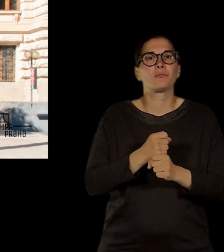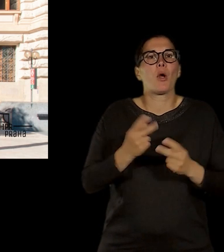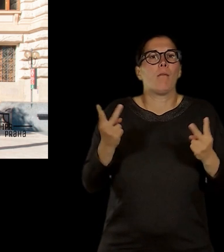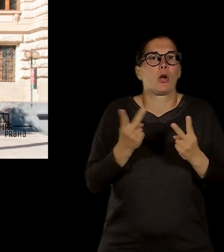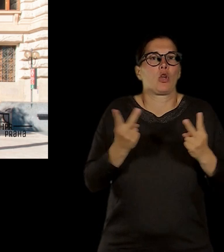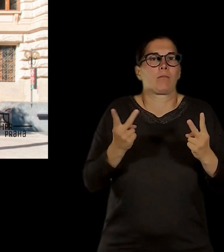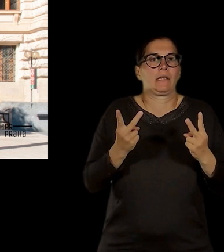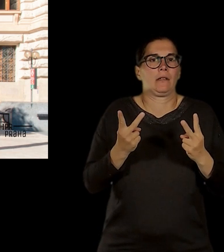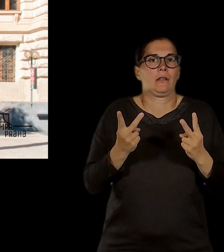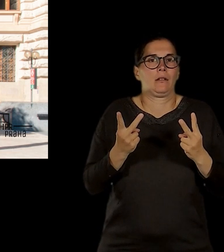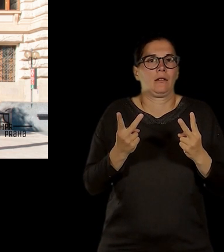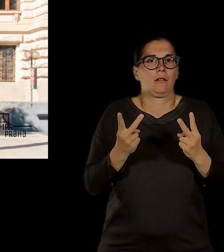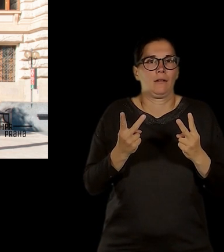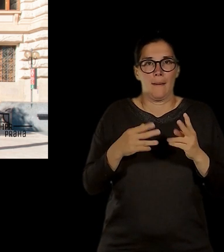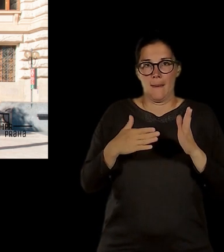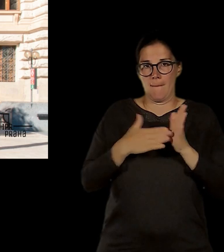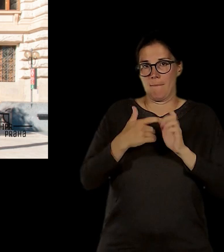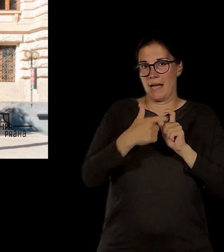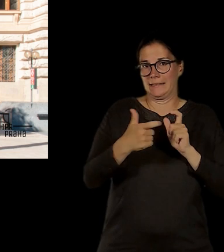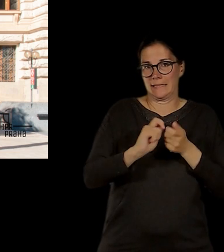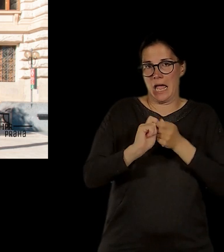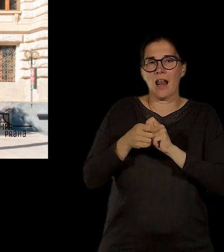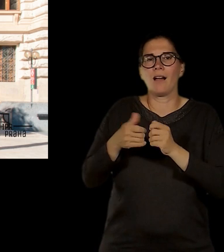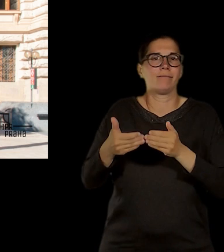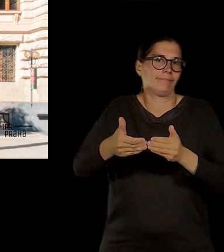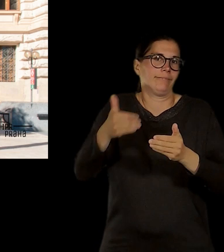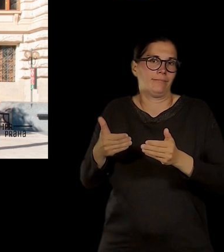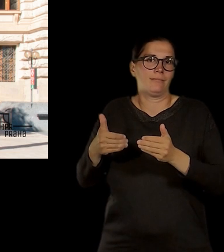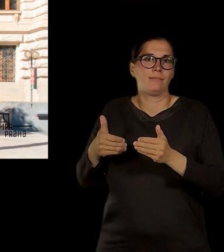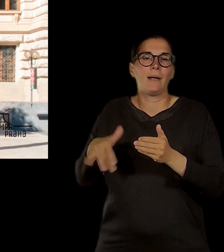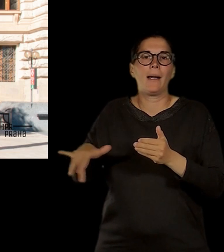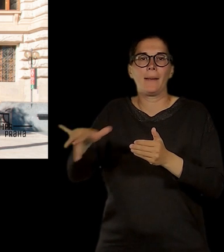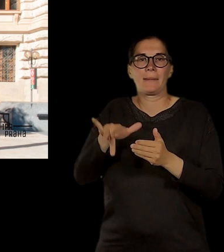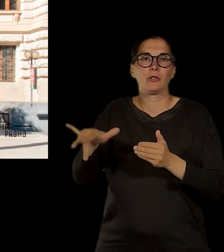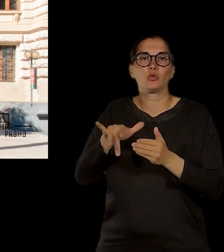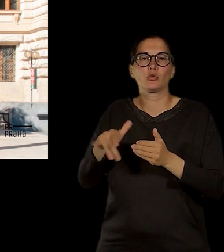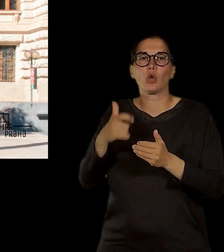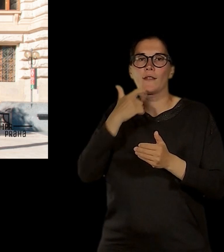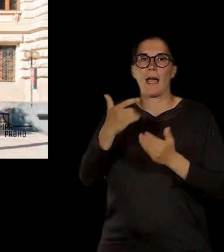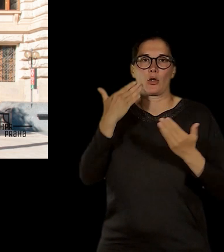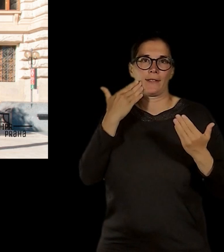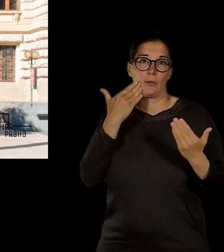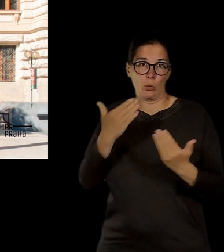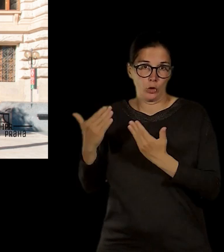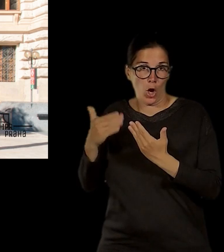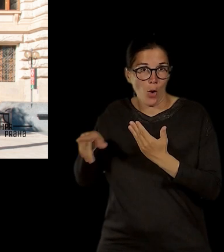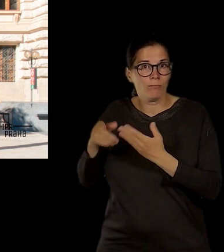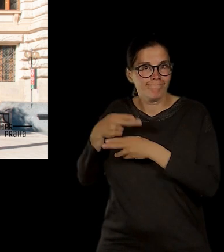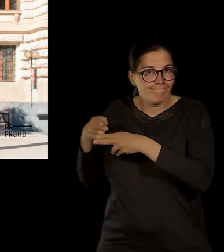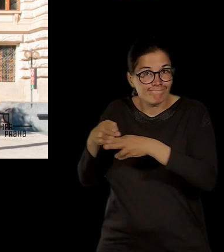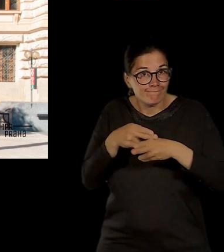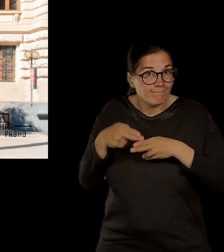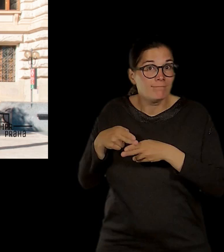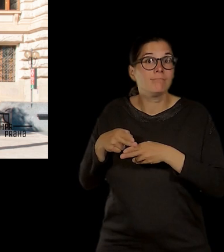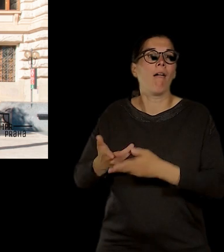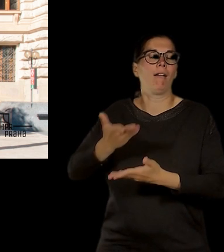proměně prostředí magistrály o kus dál u Národního muzea. A ta zkušenost